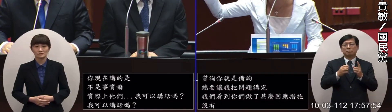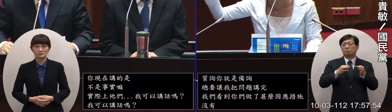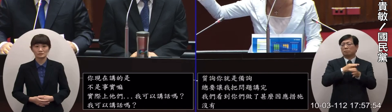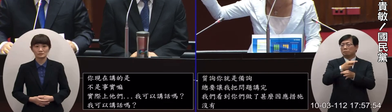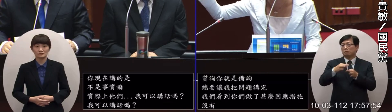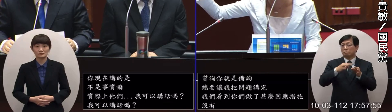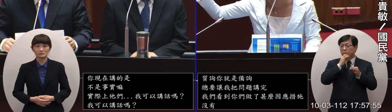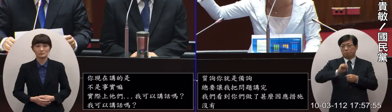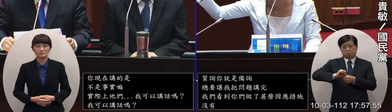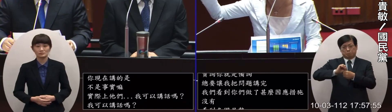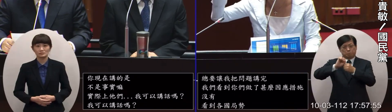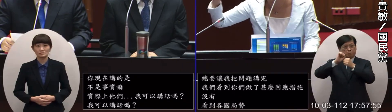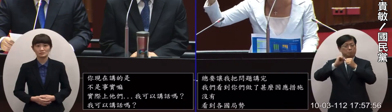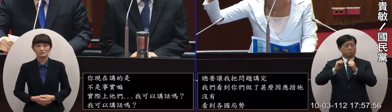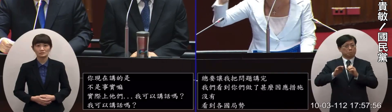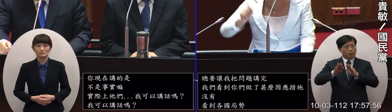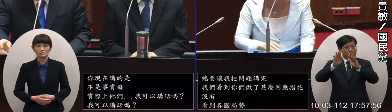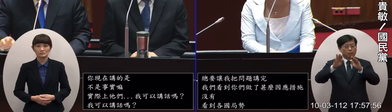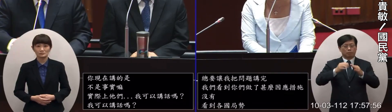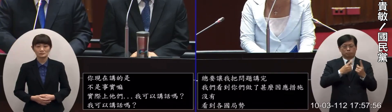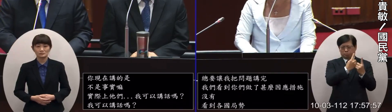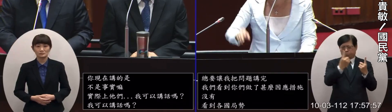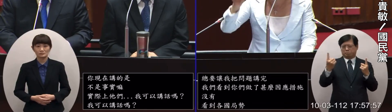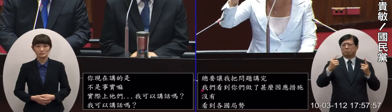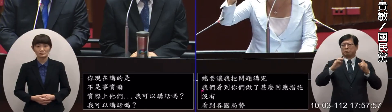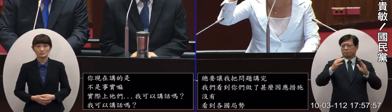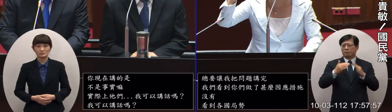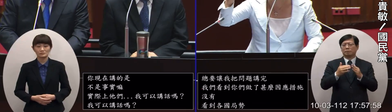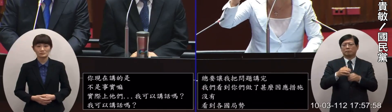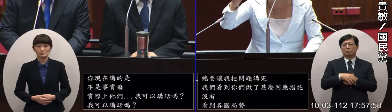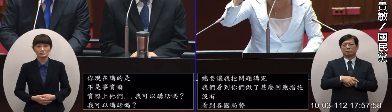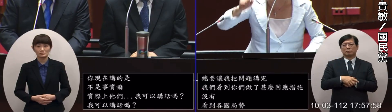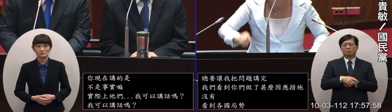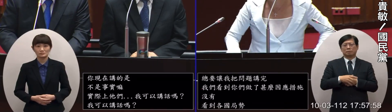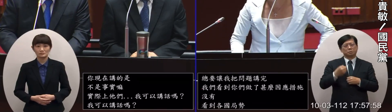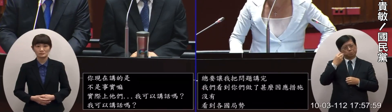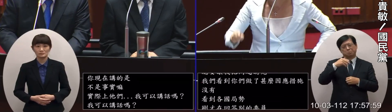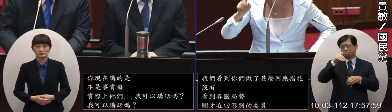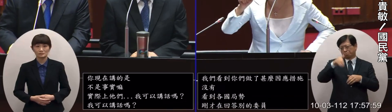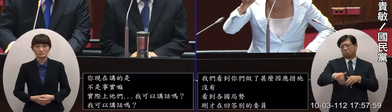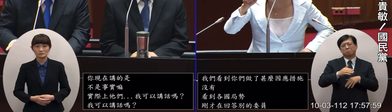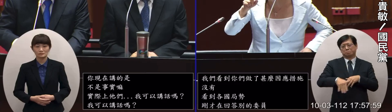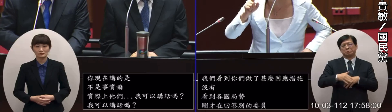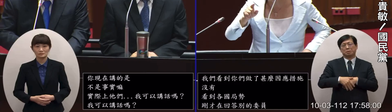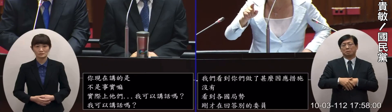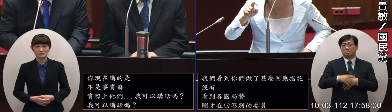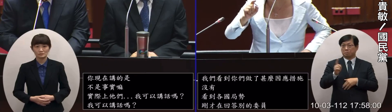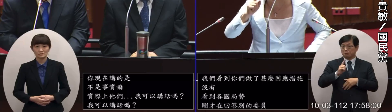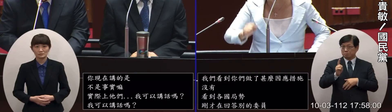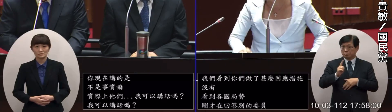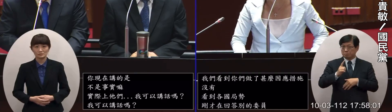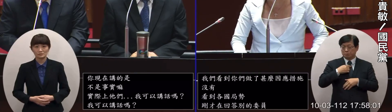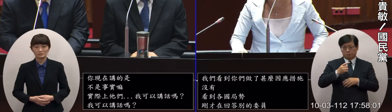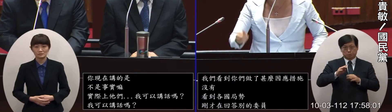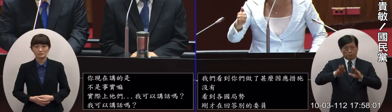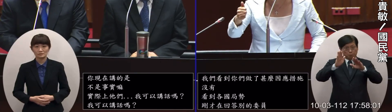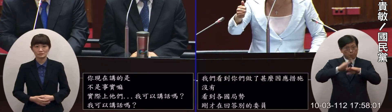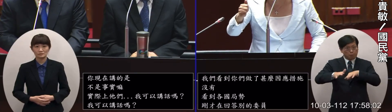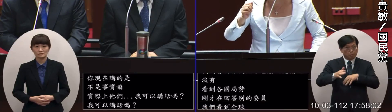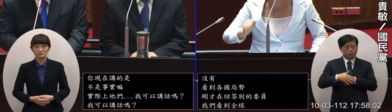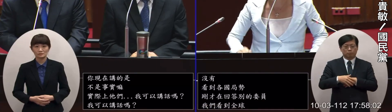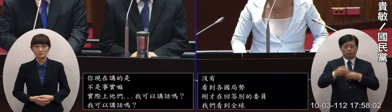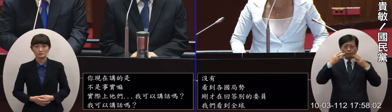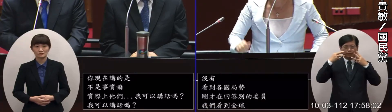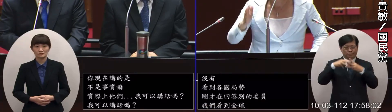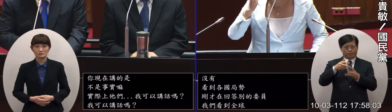济成长的部分，每一个国家都看坏，哪些的国家看好？非